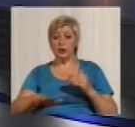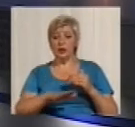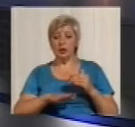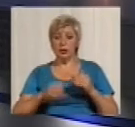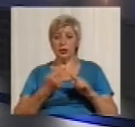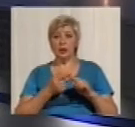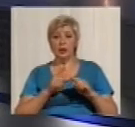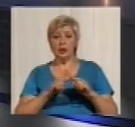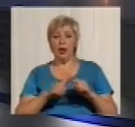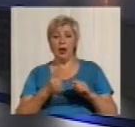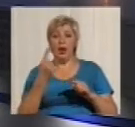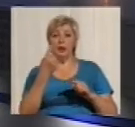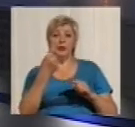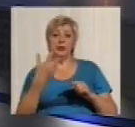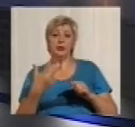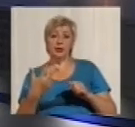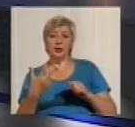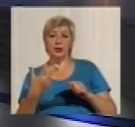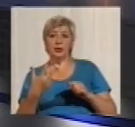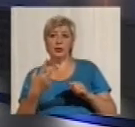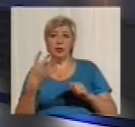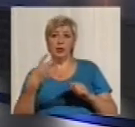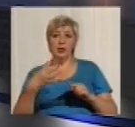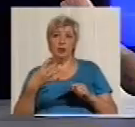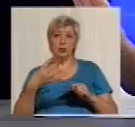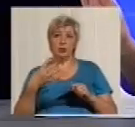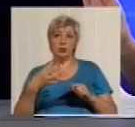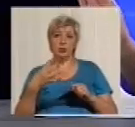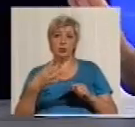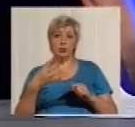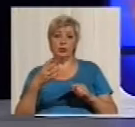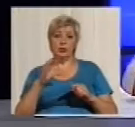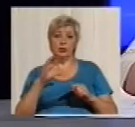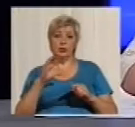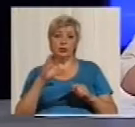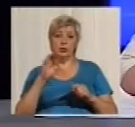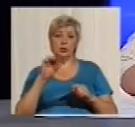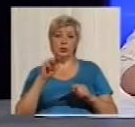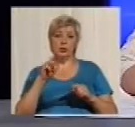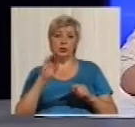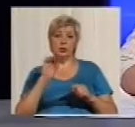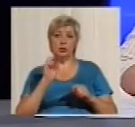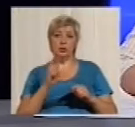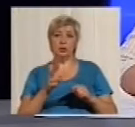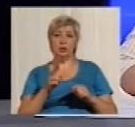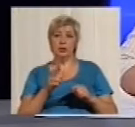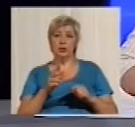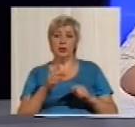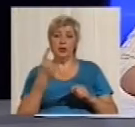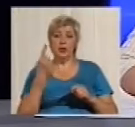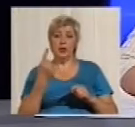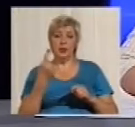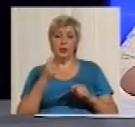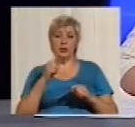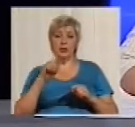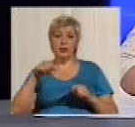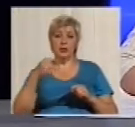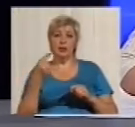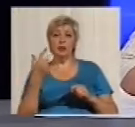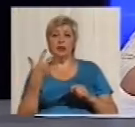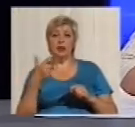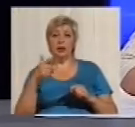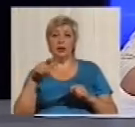третя частина, ви сказали? 40 соток. Із 1,4 гектара, або 1,3 гектара, 40 соток.